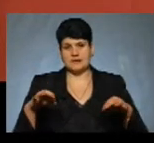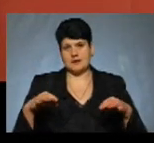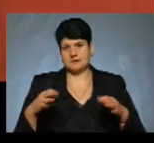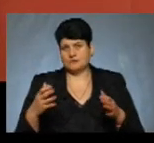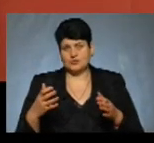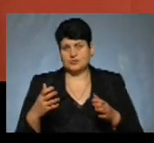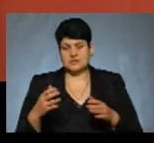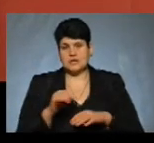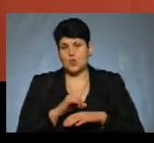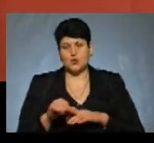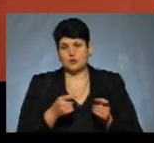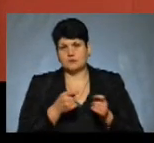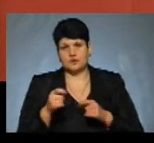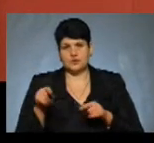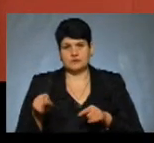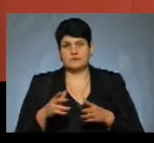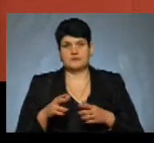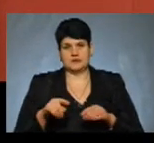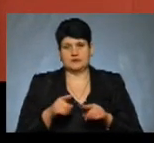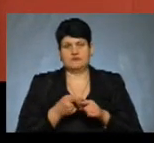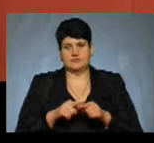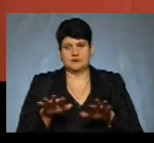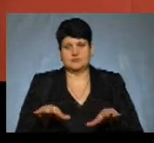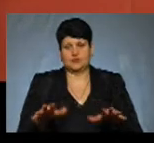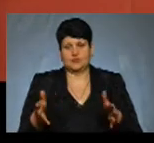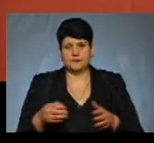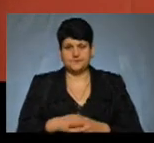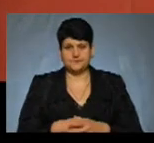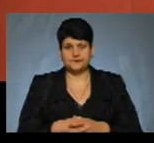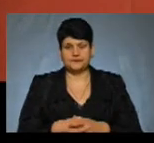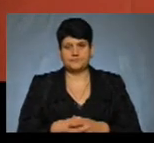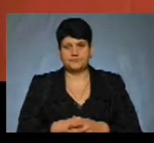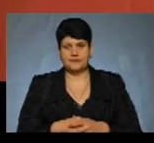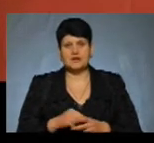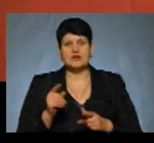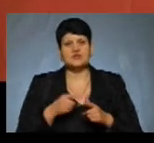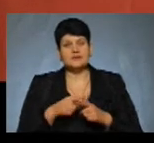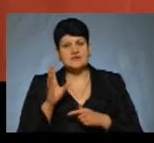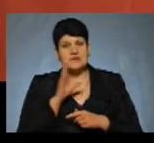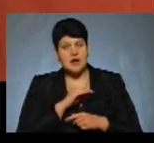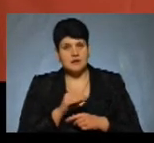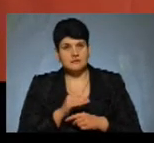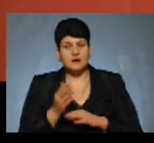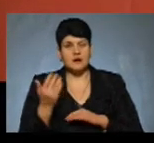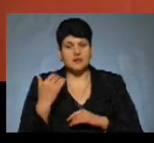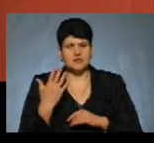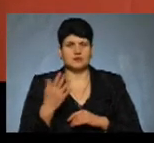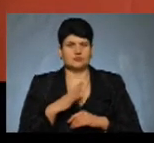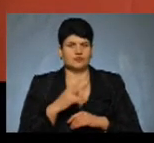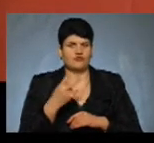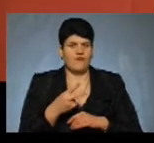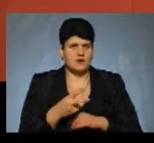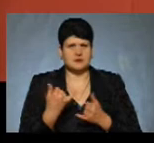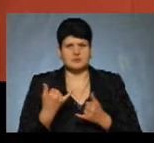з кордону і доставляються в ці зони митного контролю. Чи встигаєте, так? Тому що раніше 20, тепер